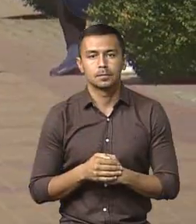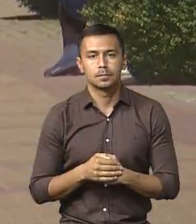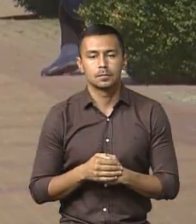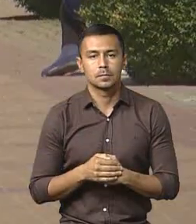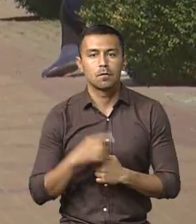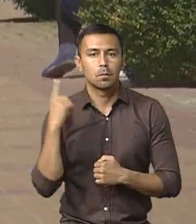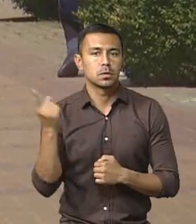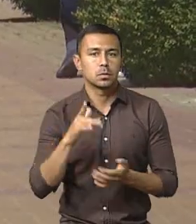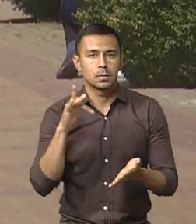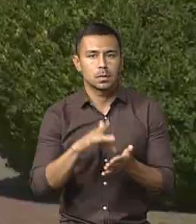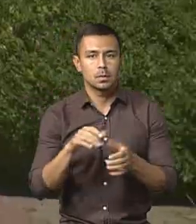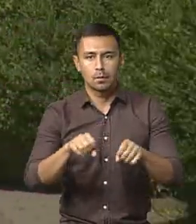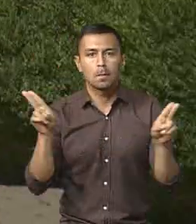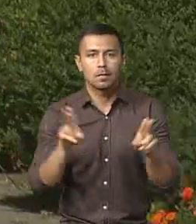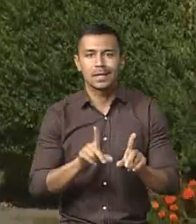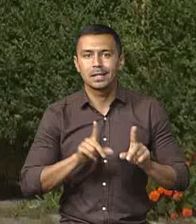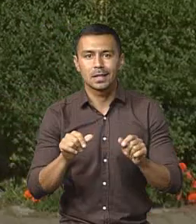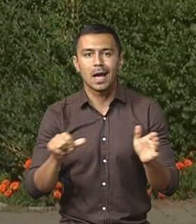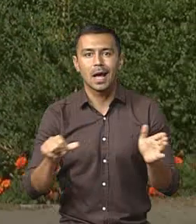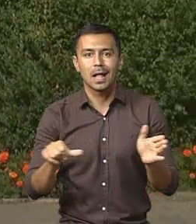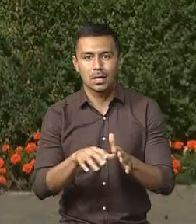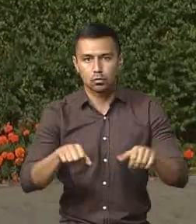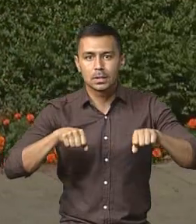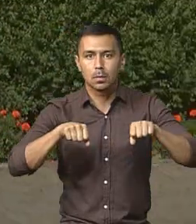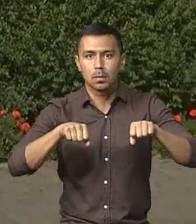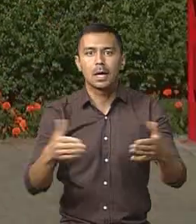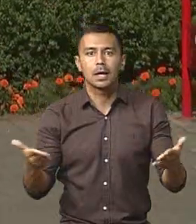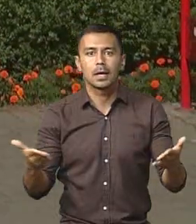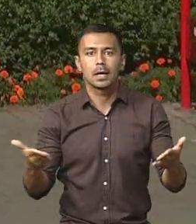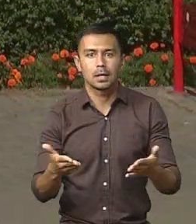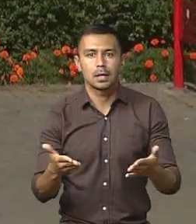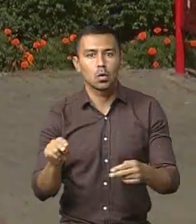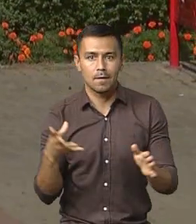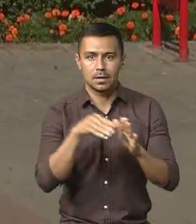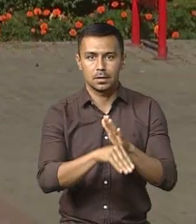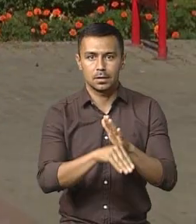В обласному центрі врегулюють правила їзди на електросамокатах. Які корективи внесли?